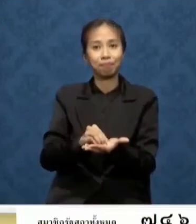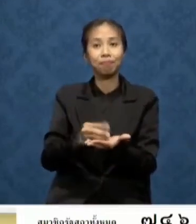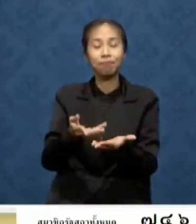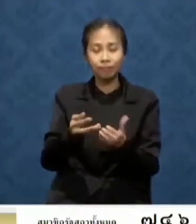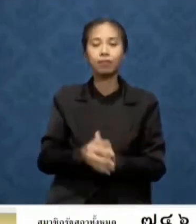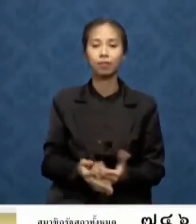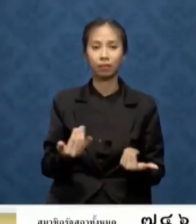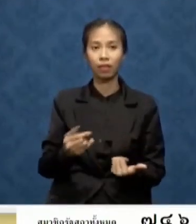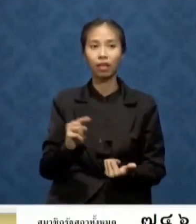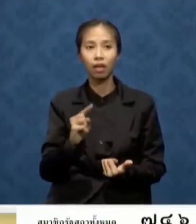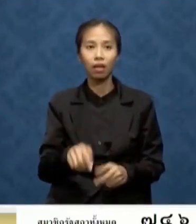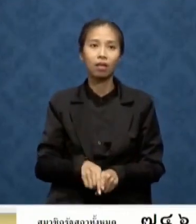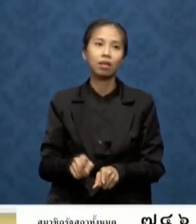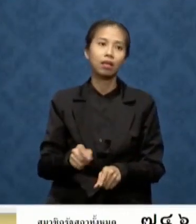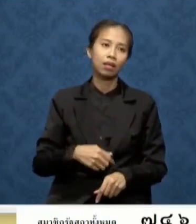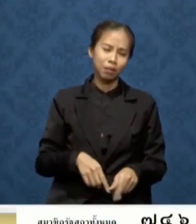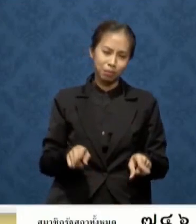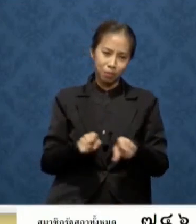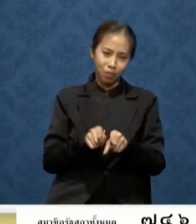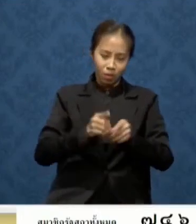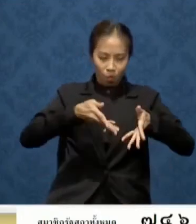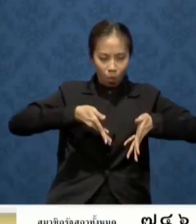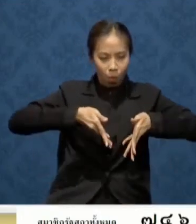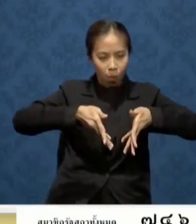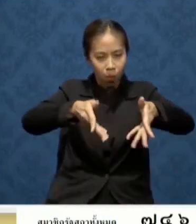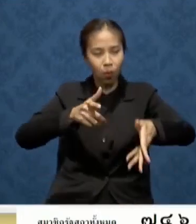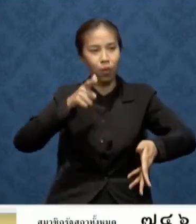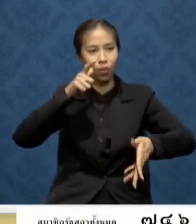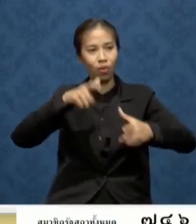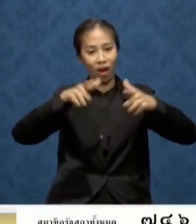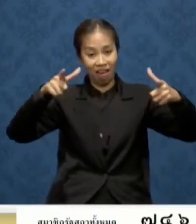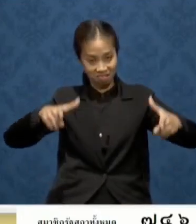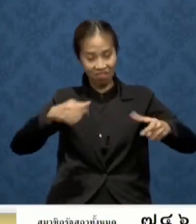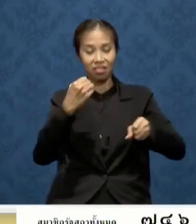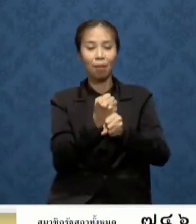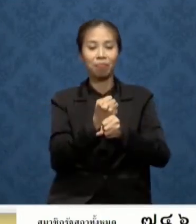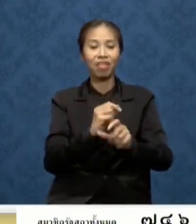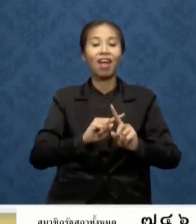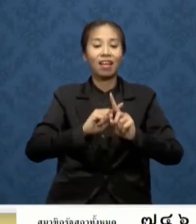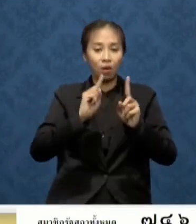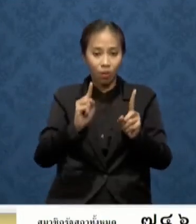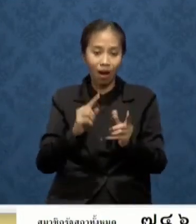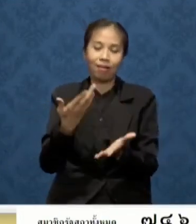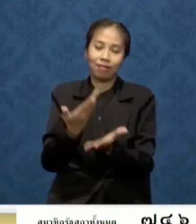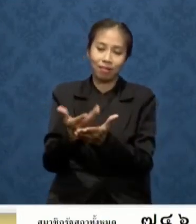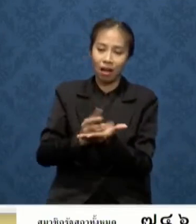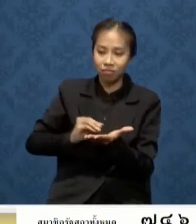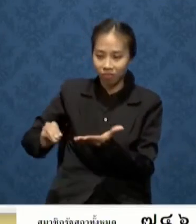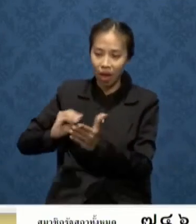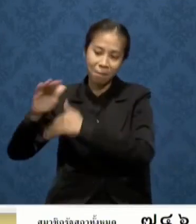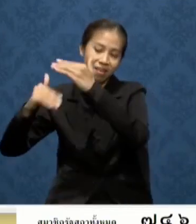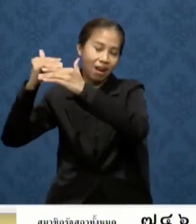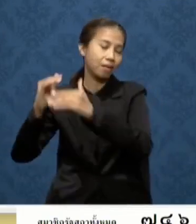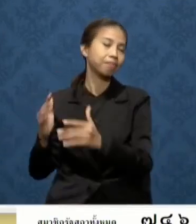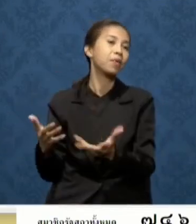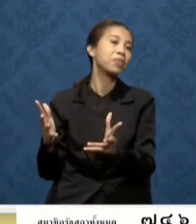ผลก็คือเราจะมีเส้นเลือดใหญ่เวอร ระหว่างเมืองแล้ไม่เหลอเงินไปพัฒนาเมือง ไม่เหลอเงินไปพัฒนาเส้นเลอดฝอย